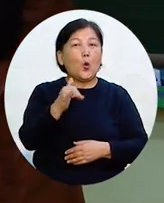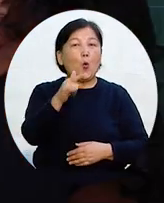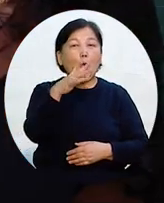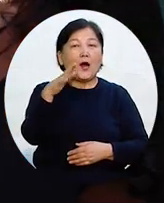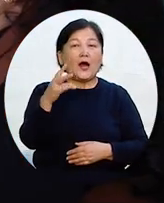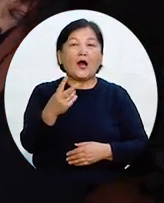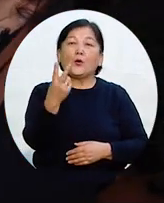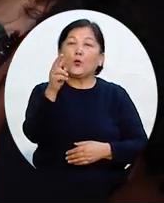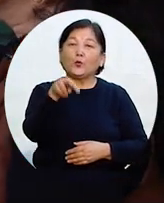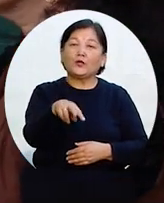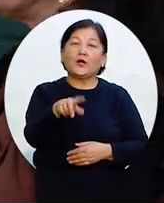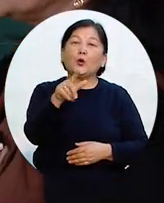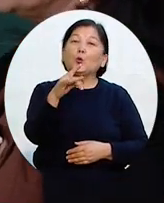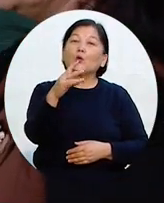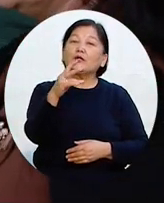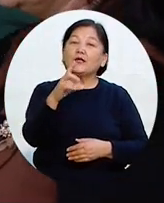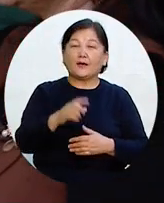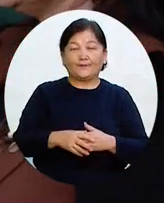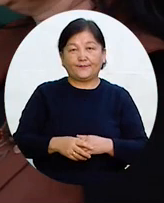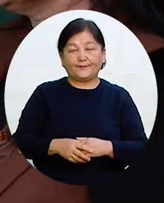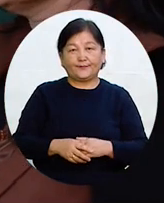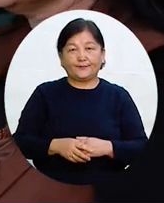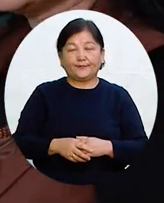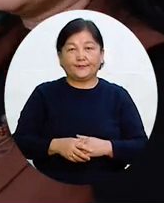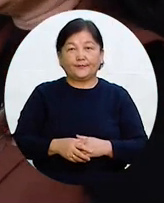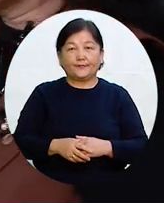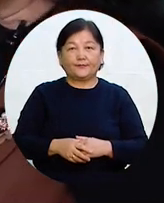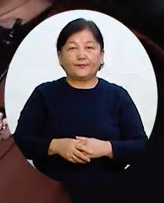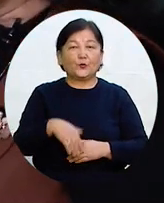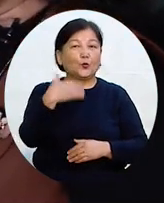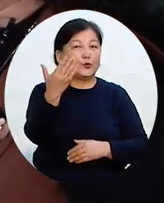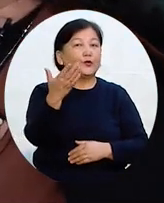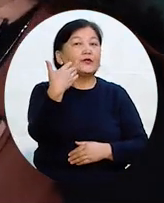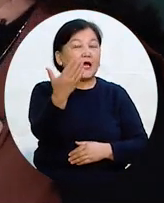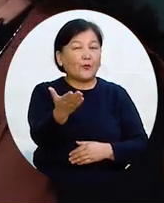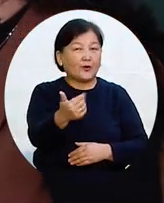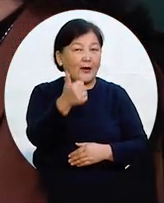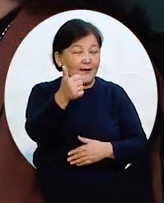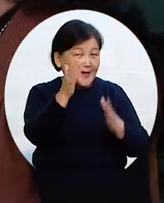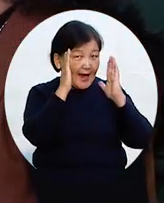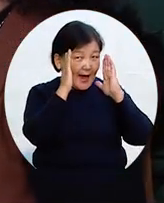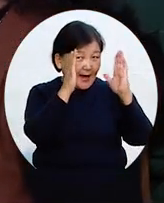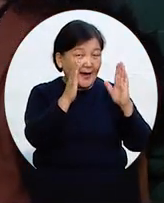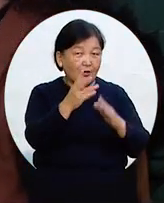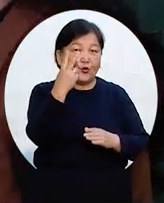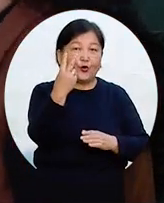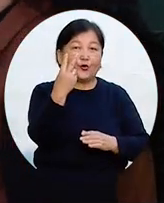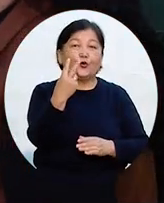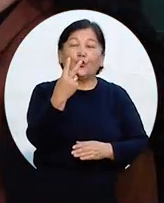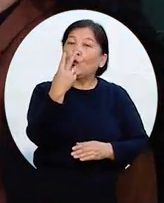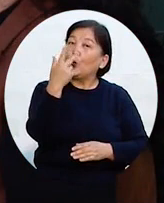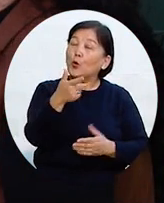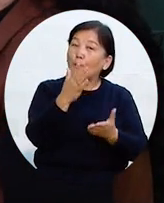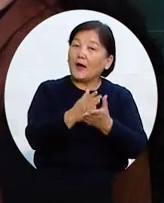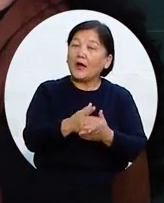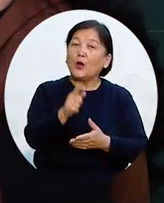ухаан, үл, хүрнэ. За тэгэхээр хүүхдүүд та бүхний хувьд хамгийн анхаарах хэвээр хоёр үг маань хүрвээс,